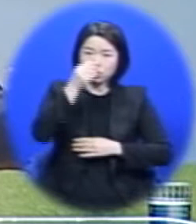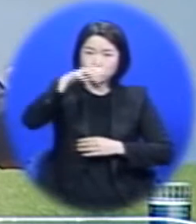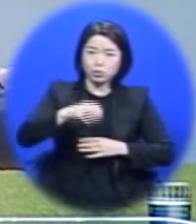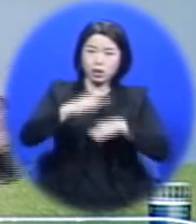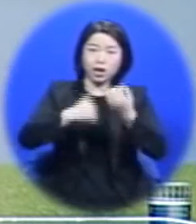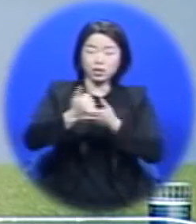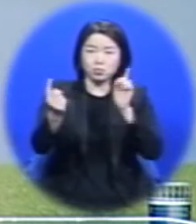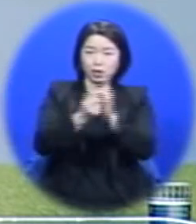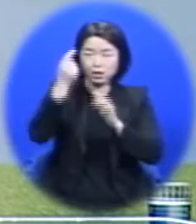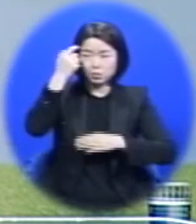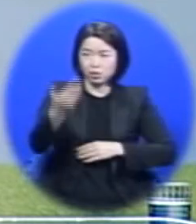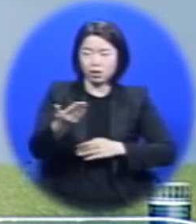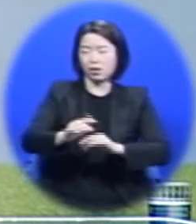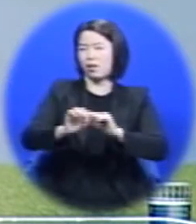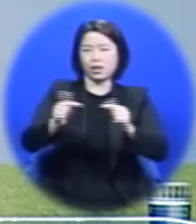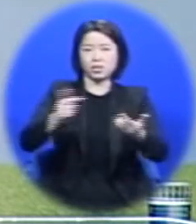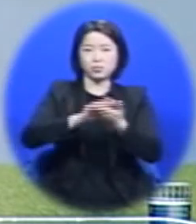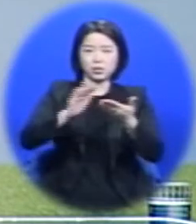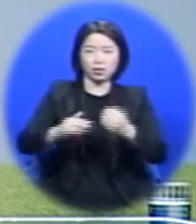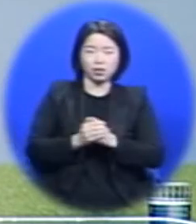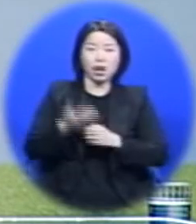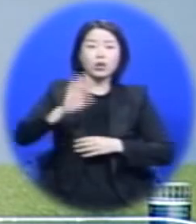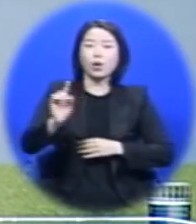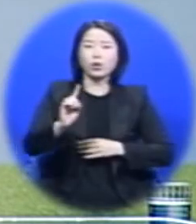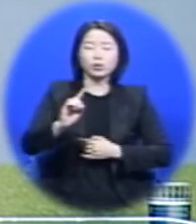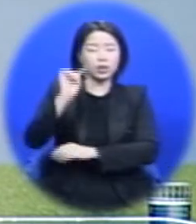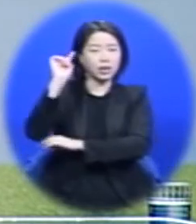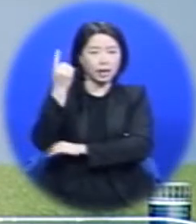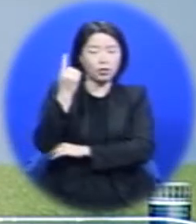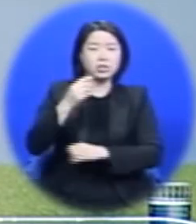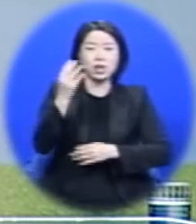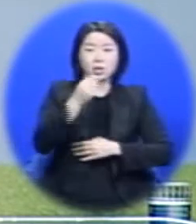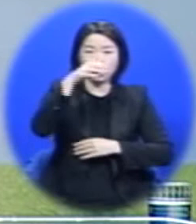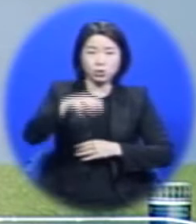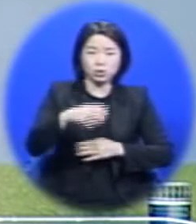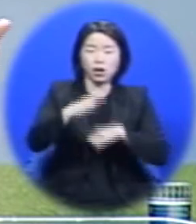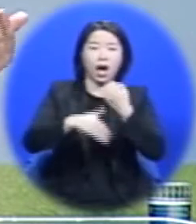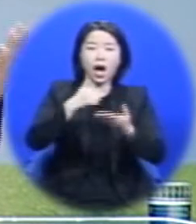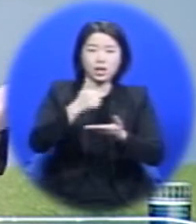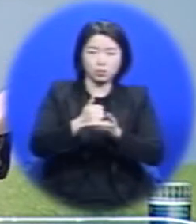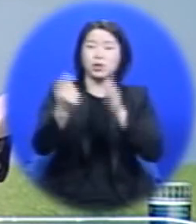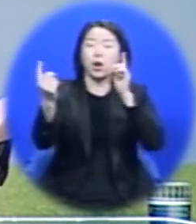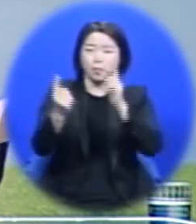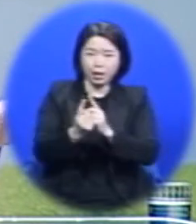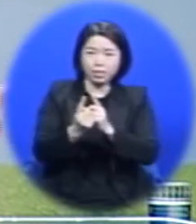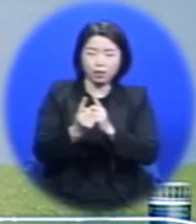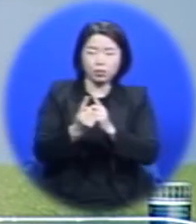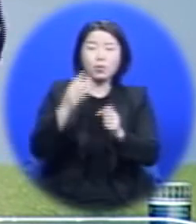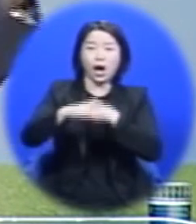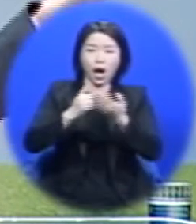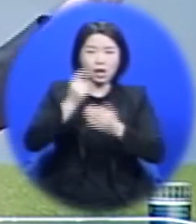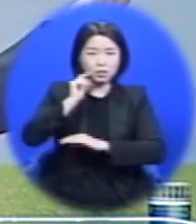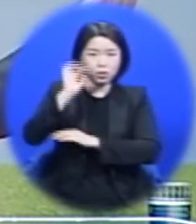하나님을 만났나요? 그렇지가 않아요. 그런데 어떻게 다윗은 성소에서 그렇게 하나님을 만나고